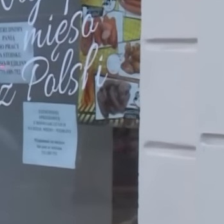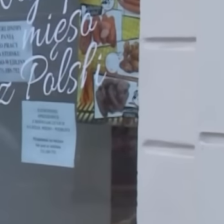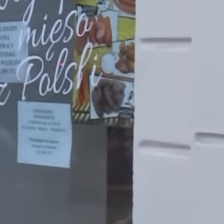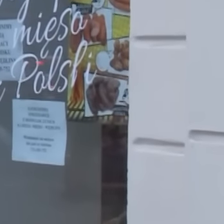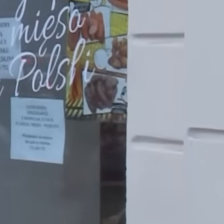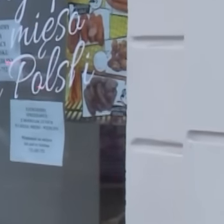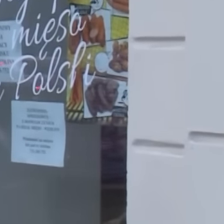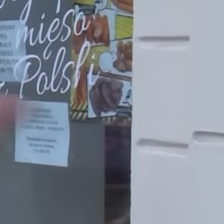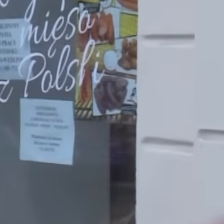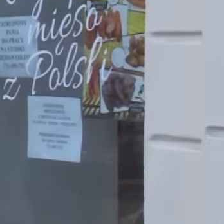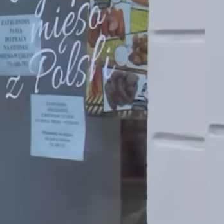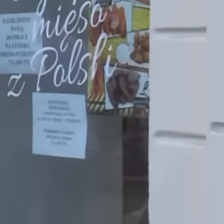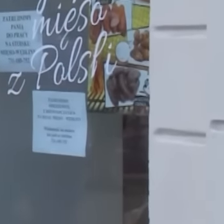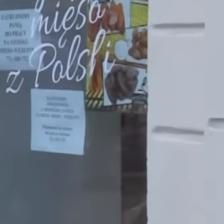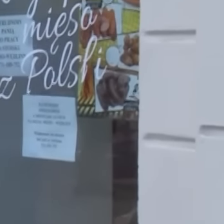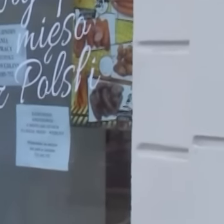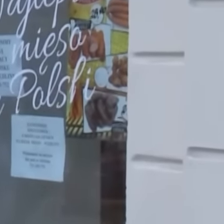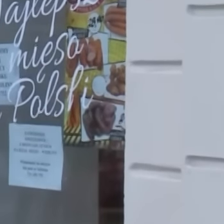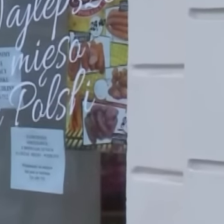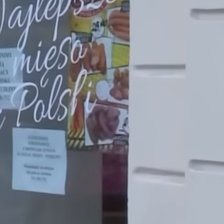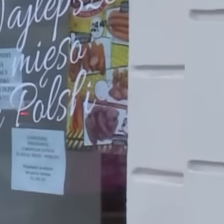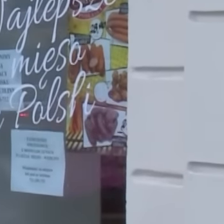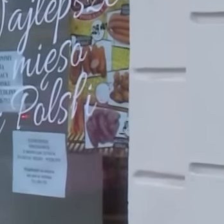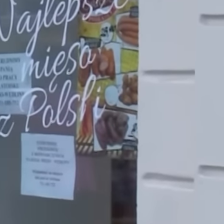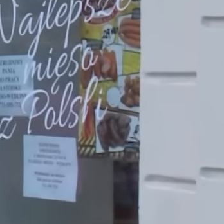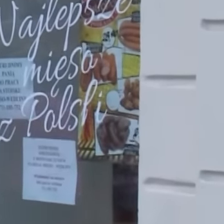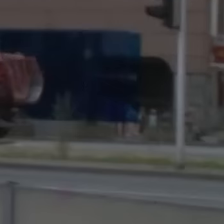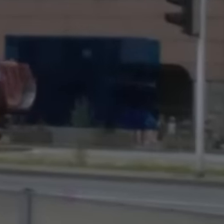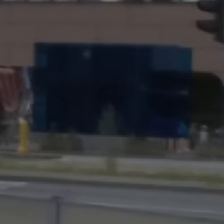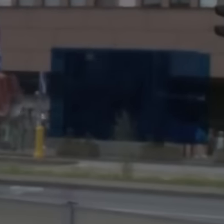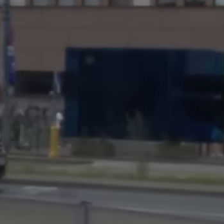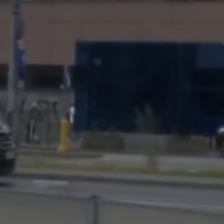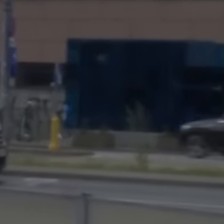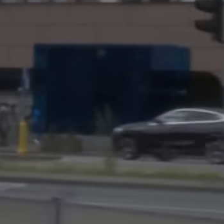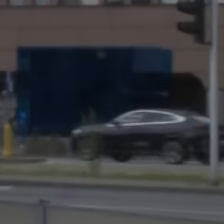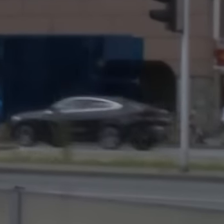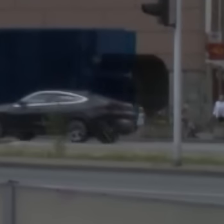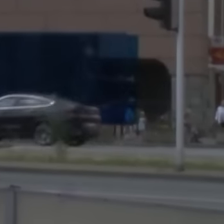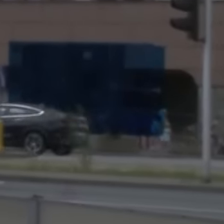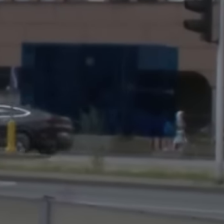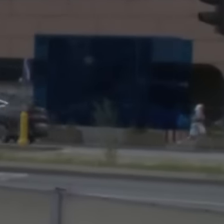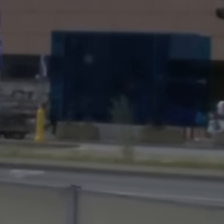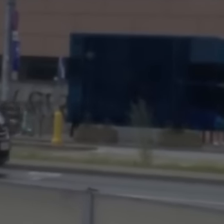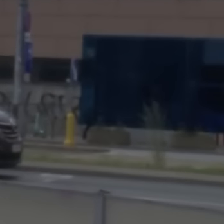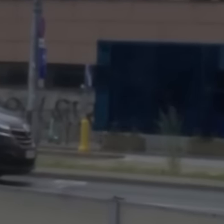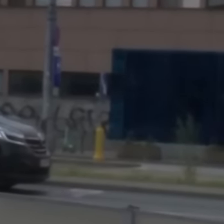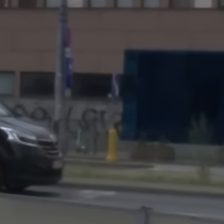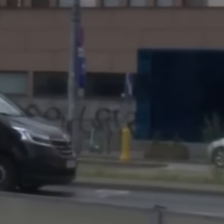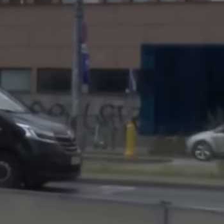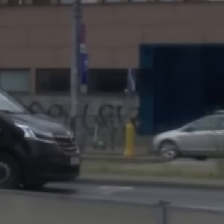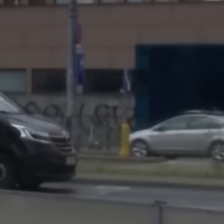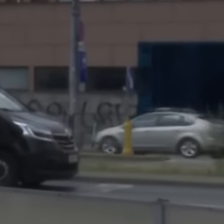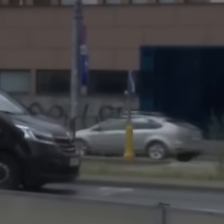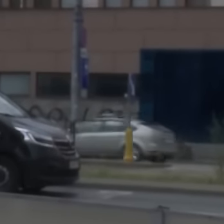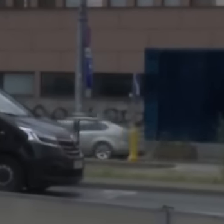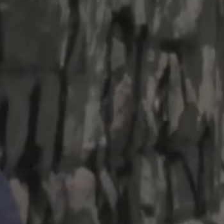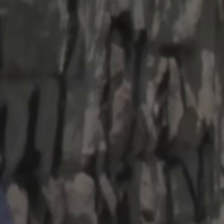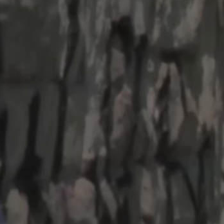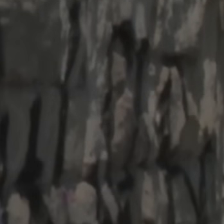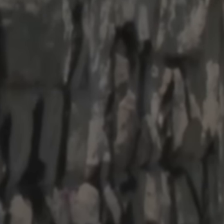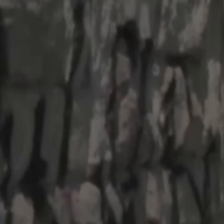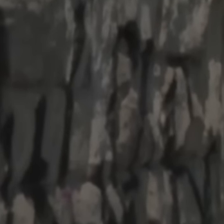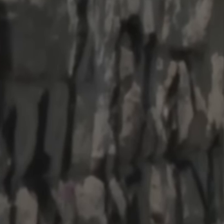i nas, no to zostali aresztowani, bo jest wszystko na odwrót. Powinni mieć prawo użycia broni, jeżeli jest zagrożone ich